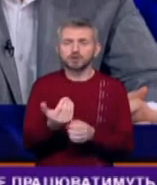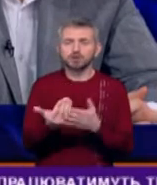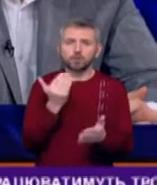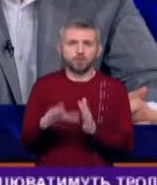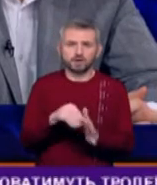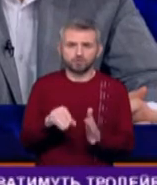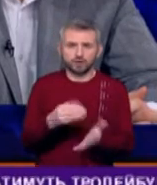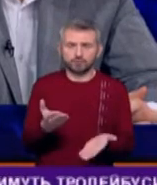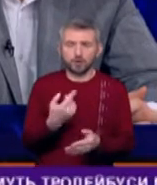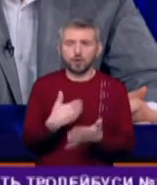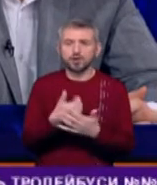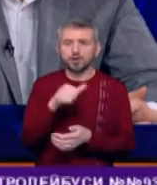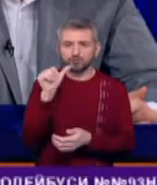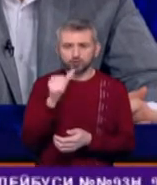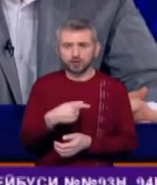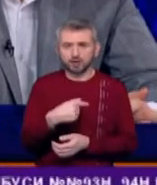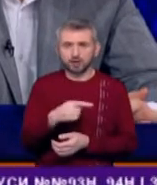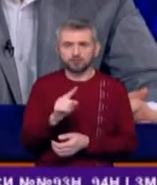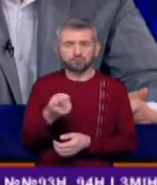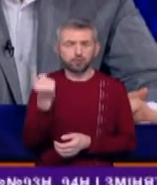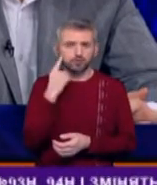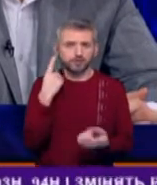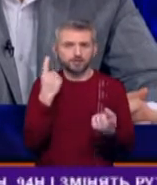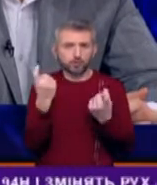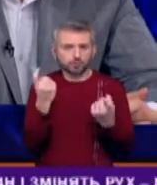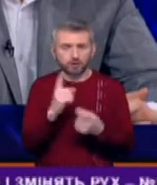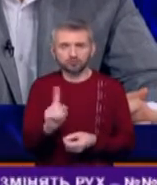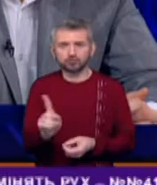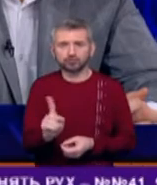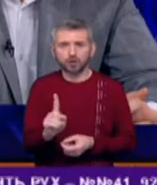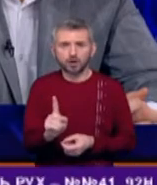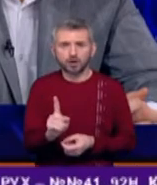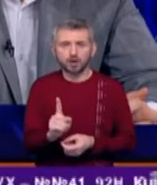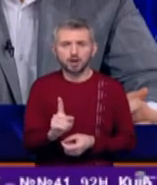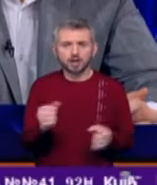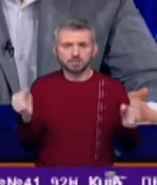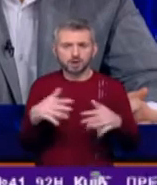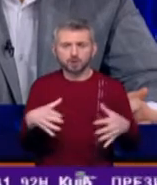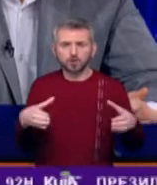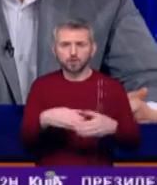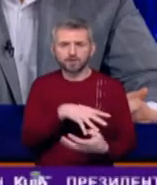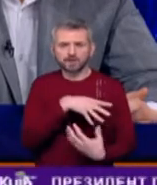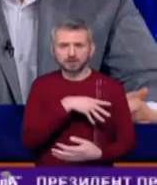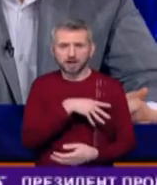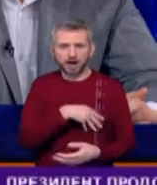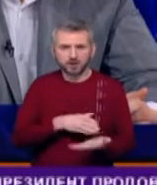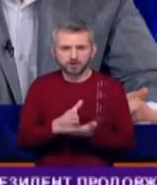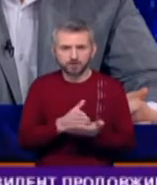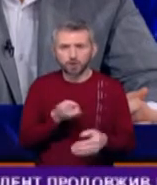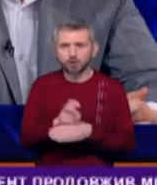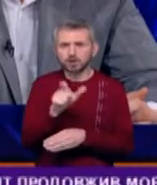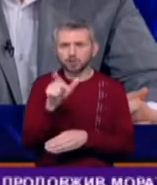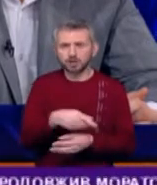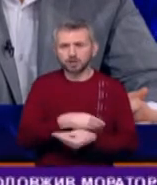виборів? От вчора я почув інформацію, що збирається група ветеранів, приходить людина, роздає